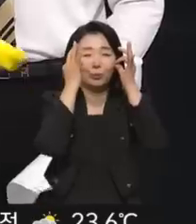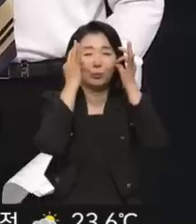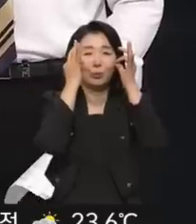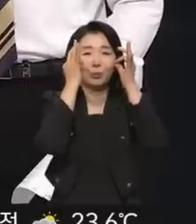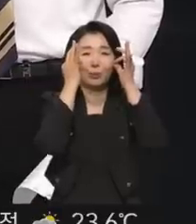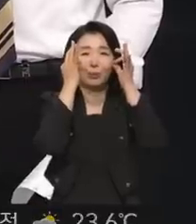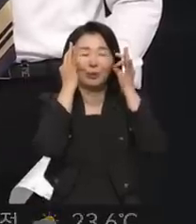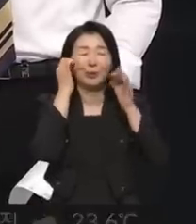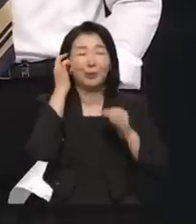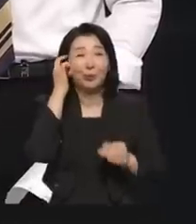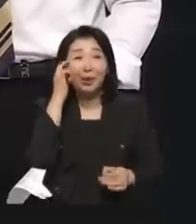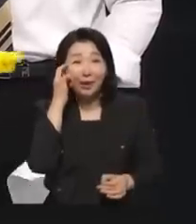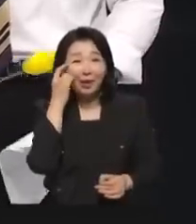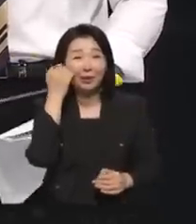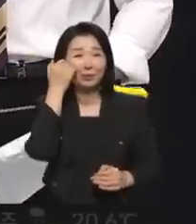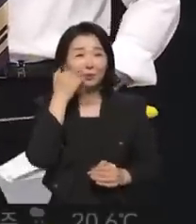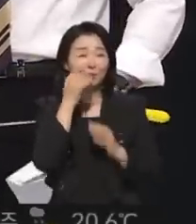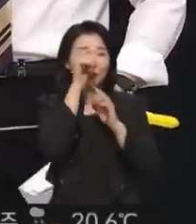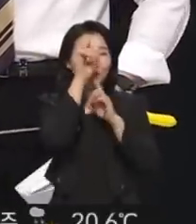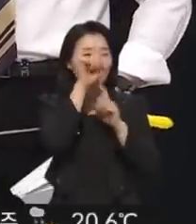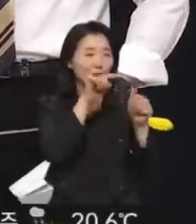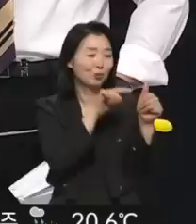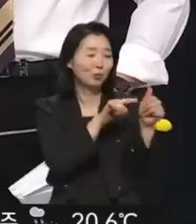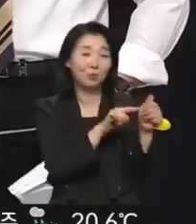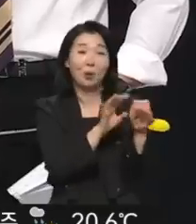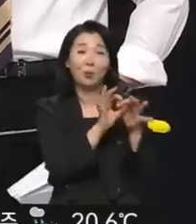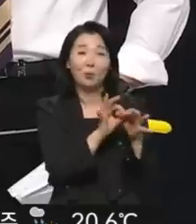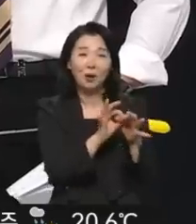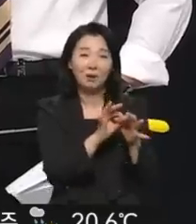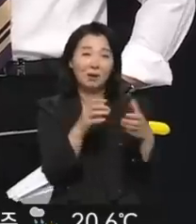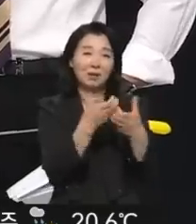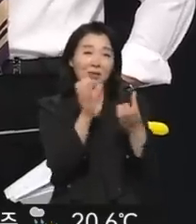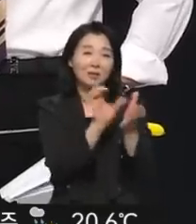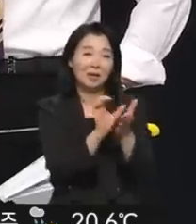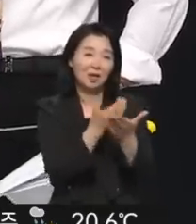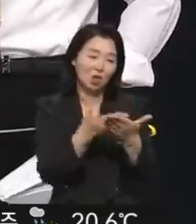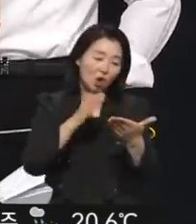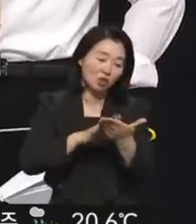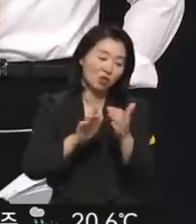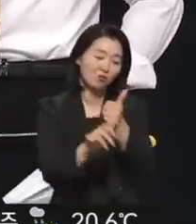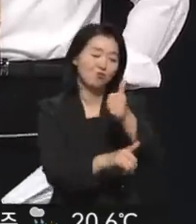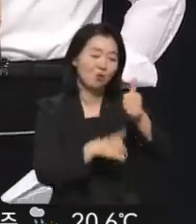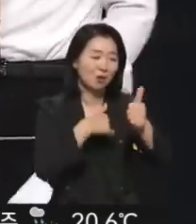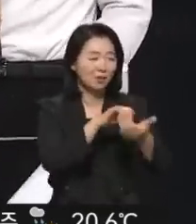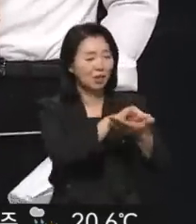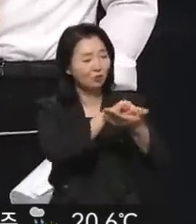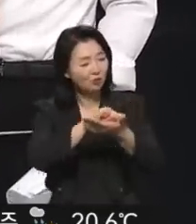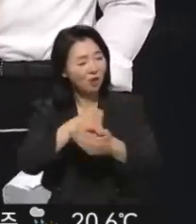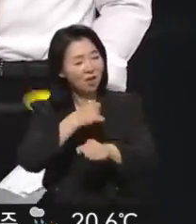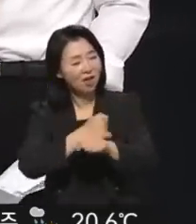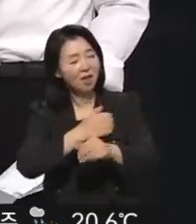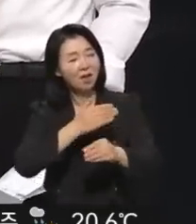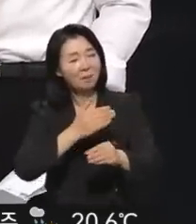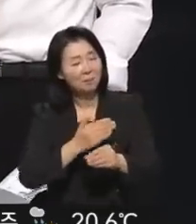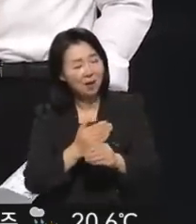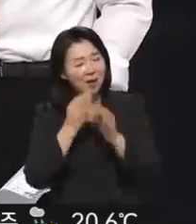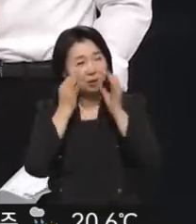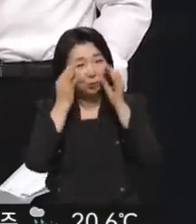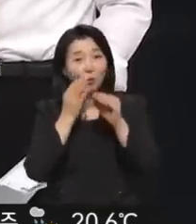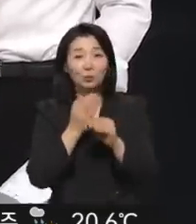그 연장선상에서 이준석발 당혁신위원회의 혁신안 수용 여부도 검토 중입니다. 이 천